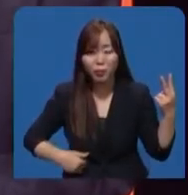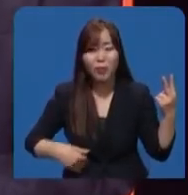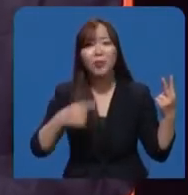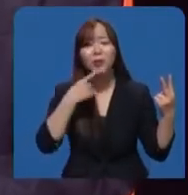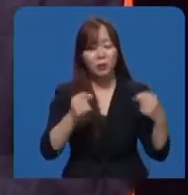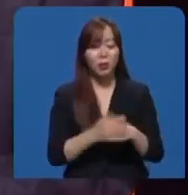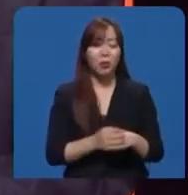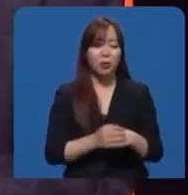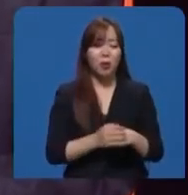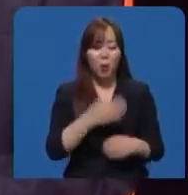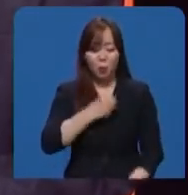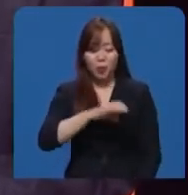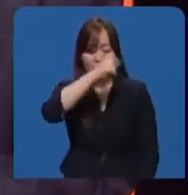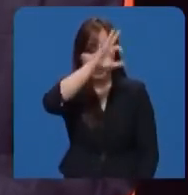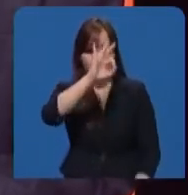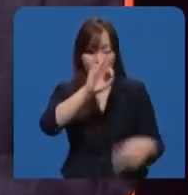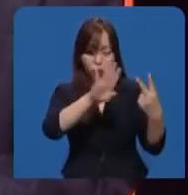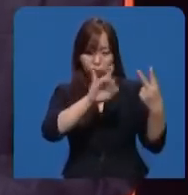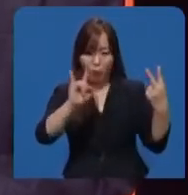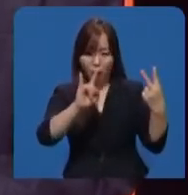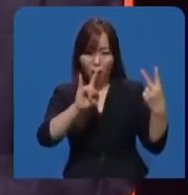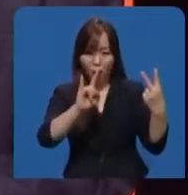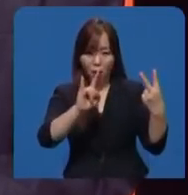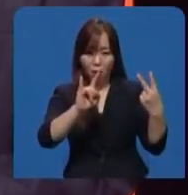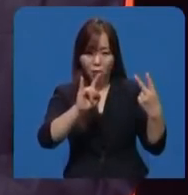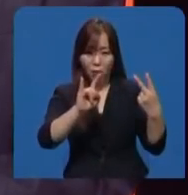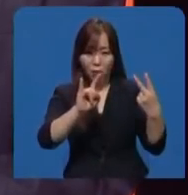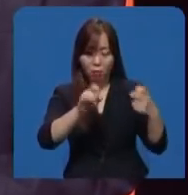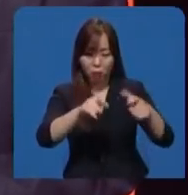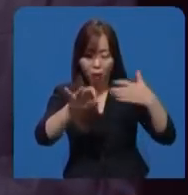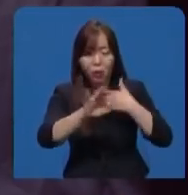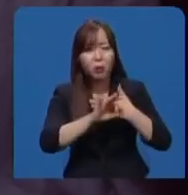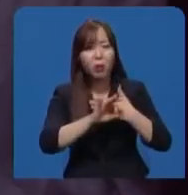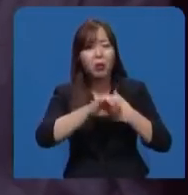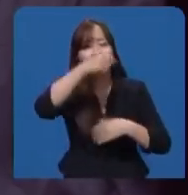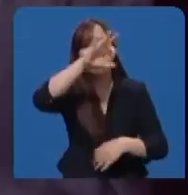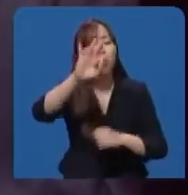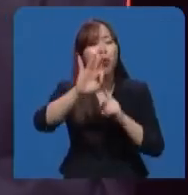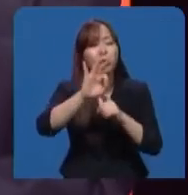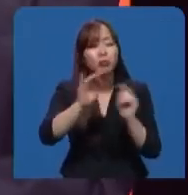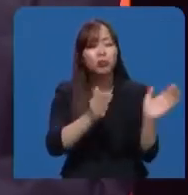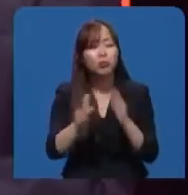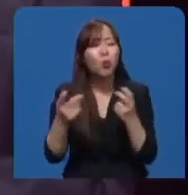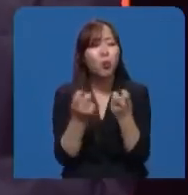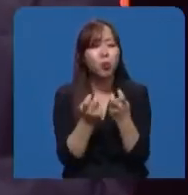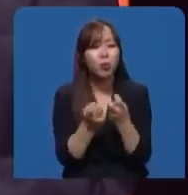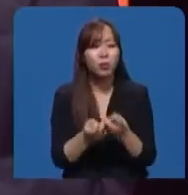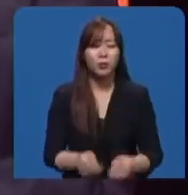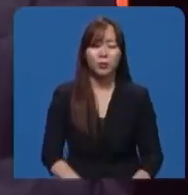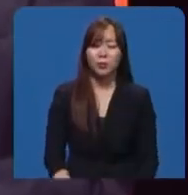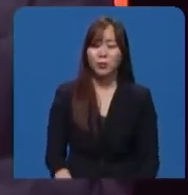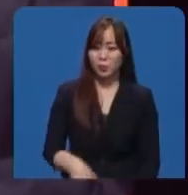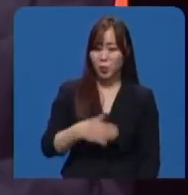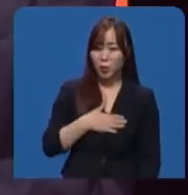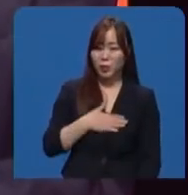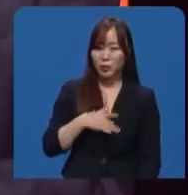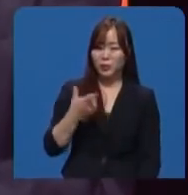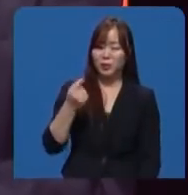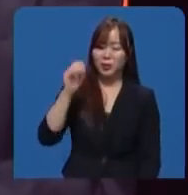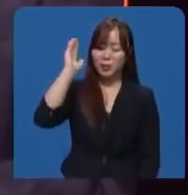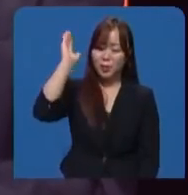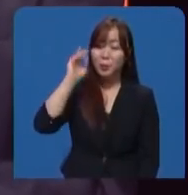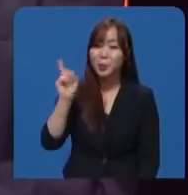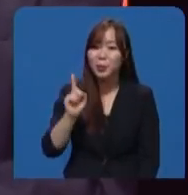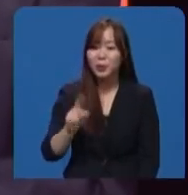그렇죠. 복지 예산이 만약 두 배가 들어가면 홍 후보님은 그 재원을 어디에서 마련하십니까? 저는 그런